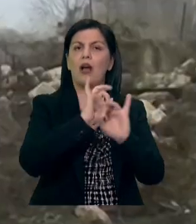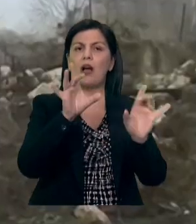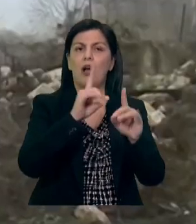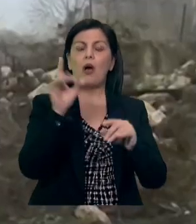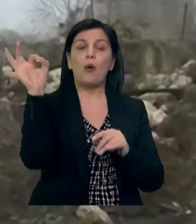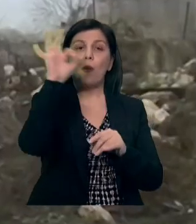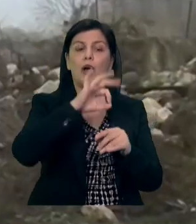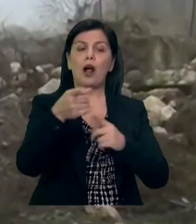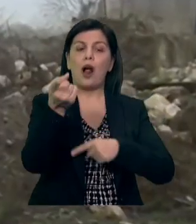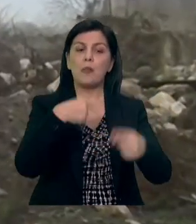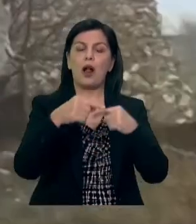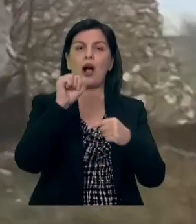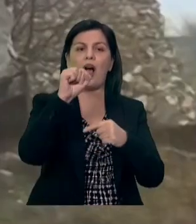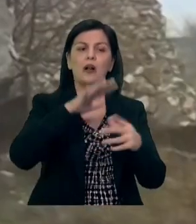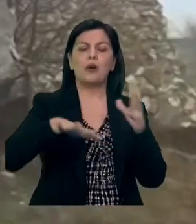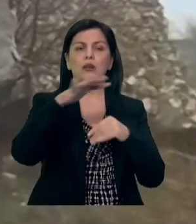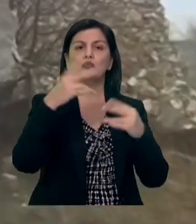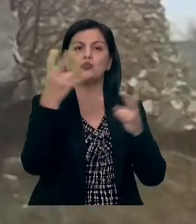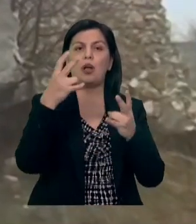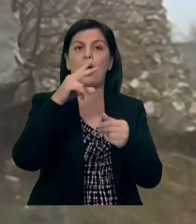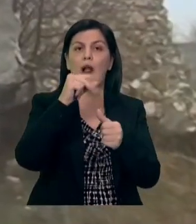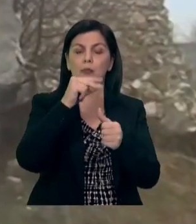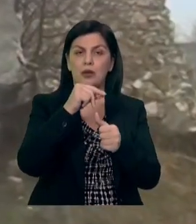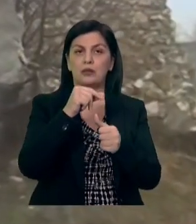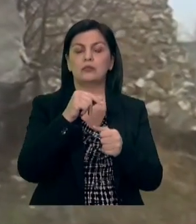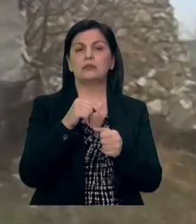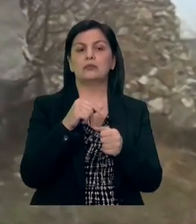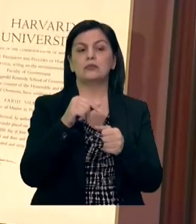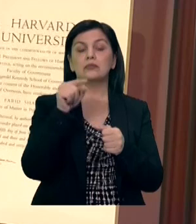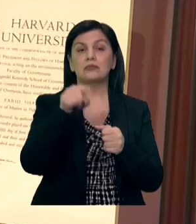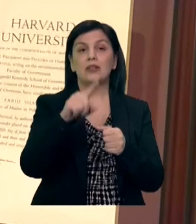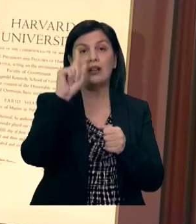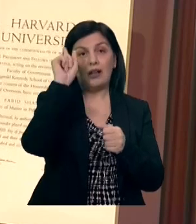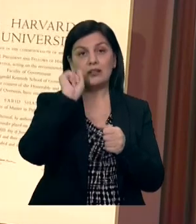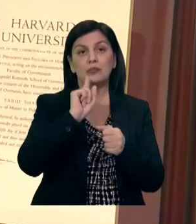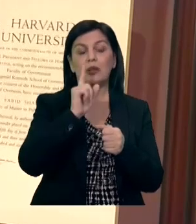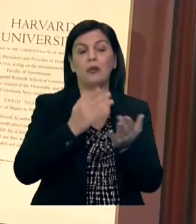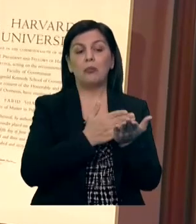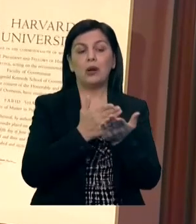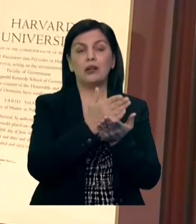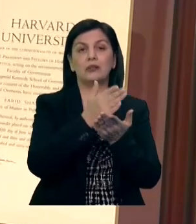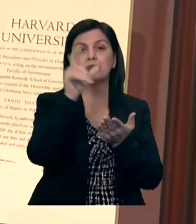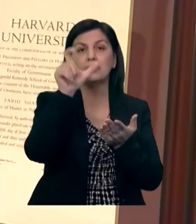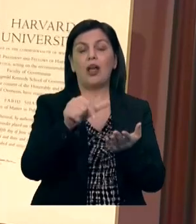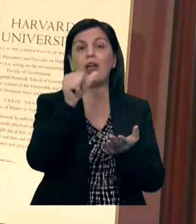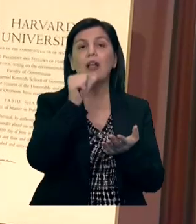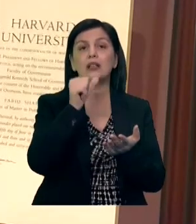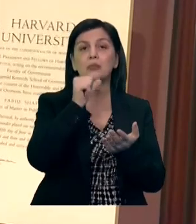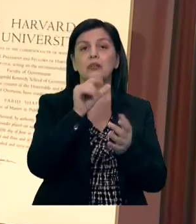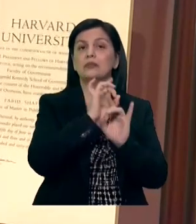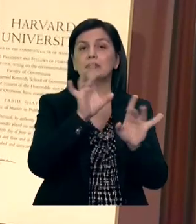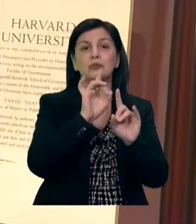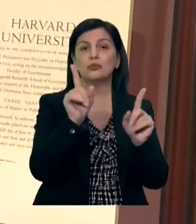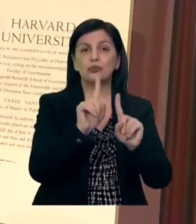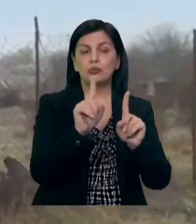danışıb. Beynəlxalq münasibətlərin təhlili mərkəzinin idarə heyətinin sədri Fərid Şəfiyev bildirib ki, beynəlxalq ekspertlər bu